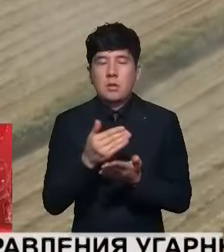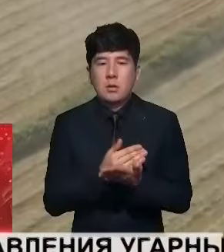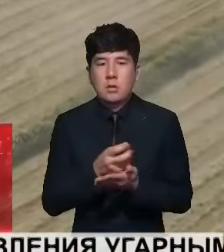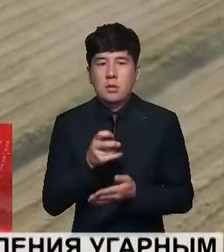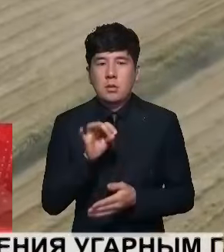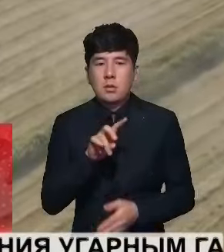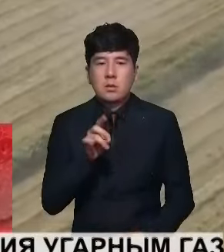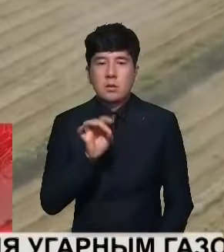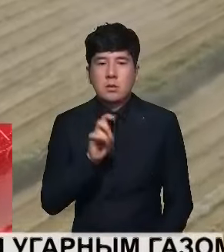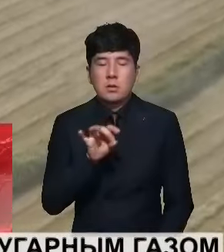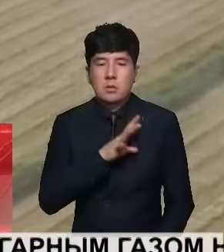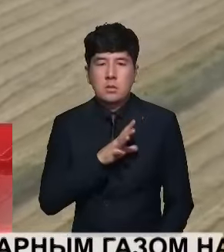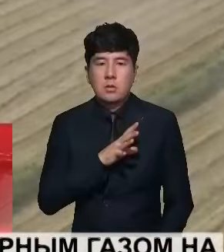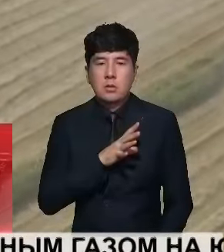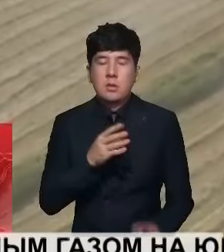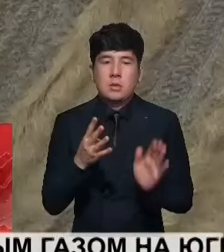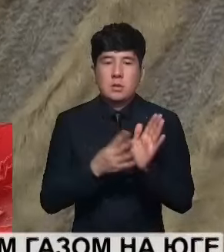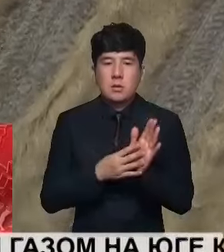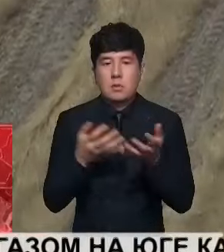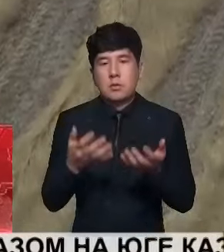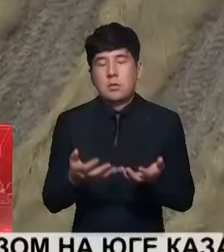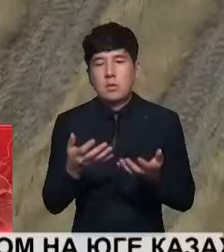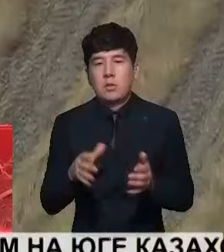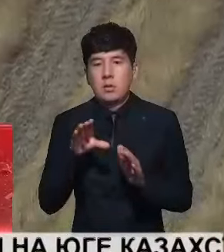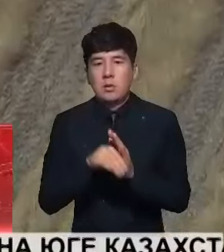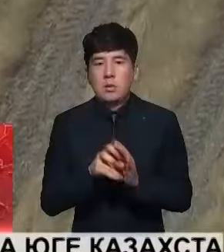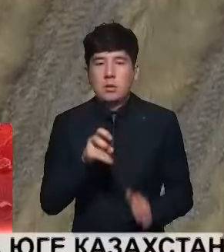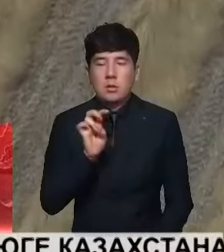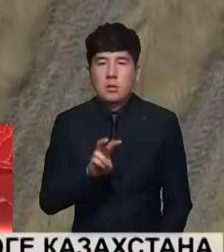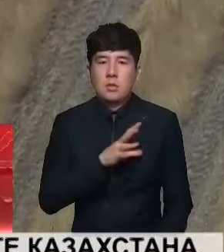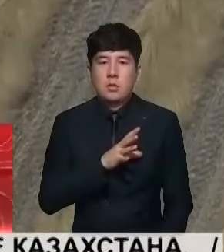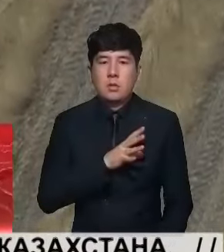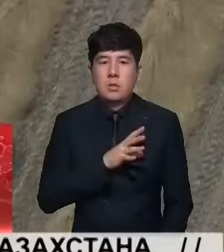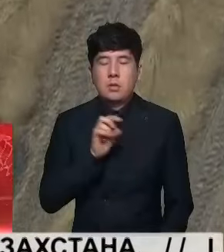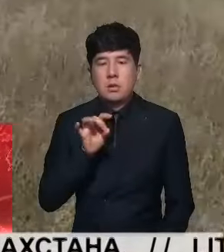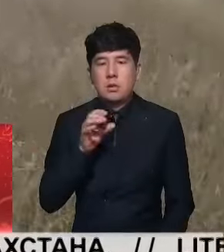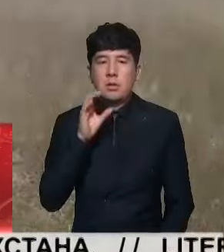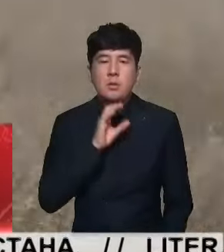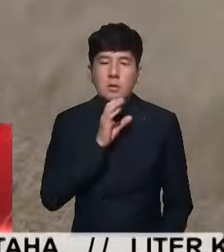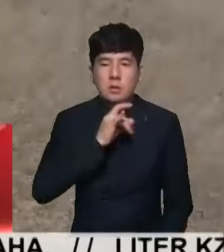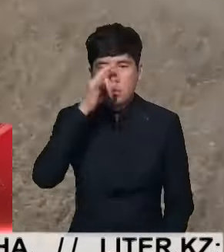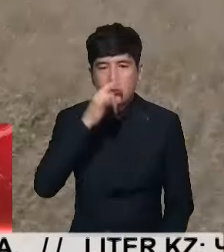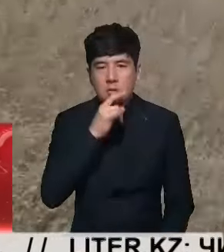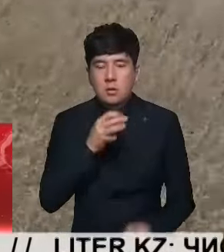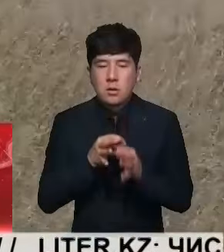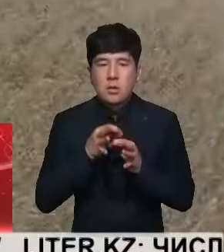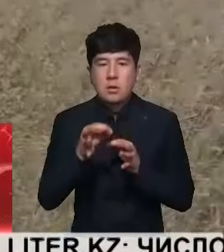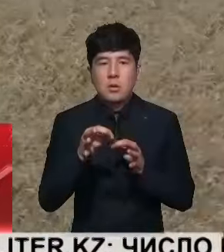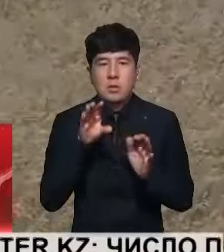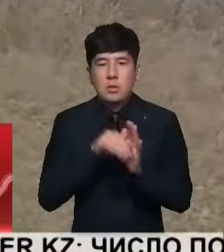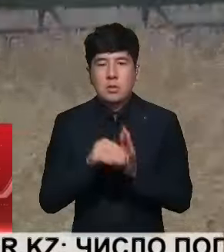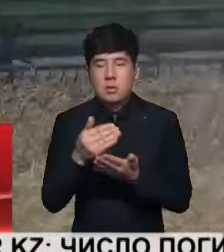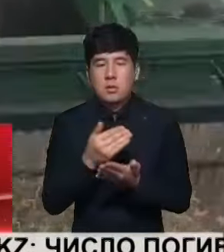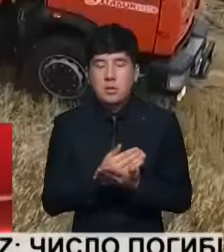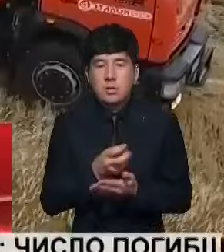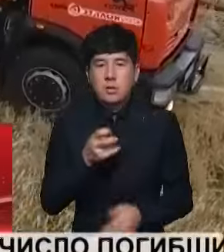зерна. Это почти на 9 тонн больше, чем годом ранее. Высокие показатели наблюдаются в Северо-Казахстанской области. По данным Минсельхоза, общая